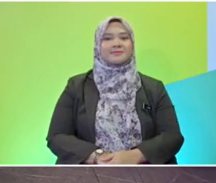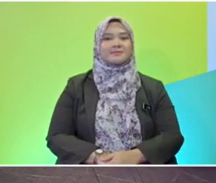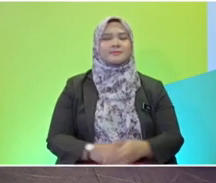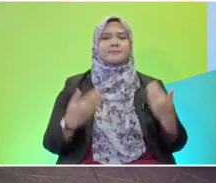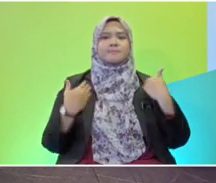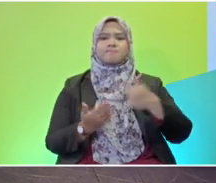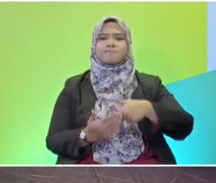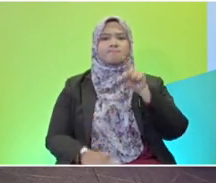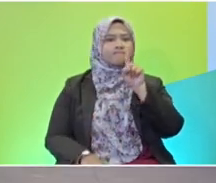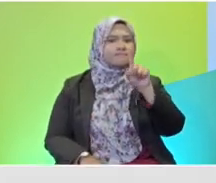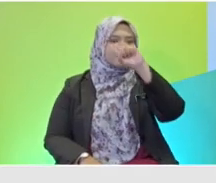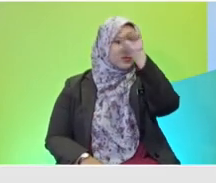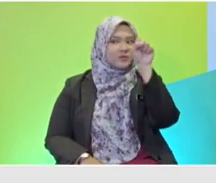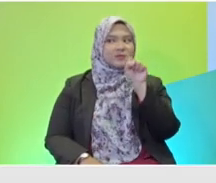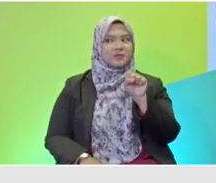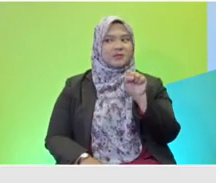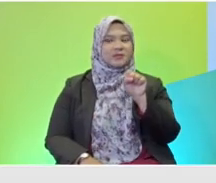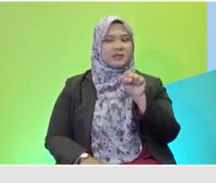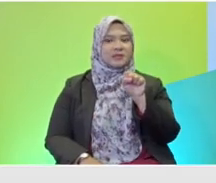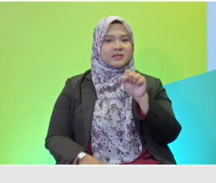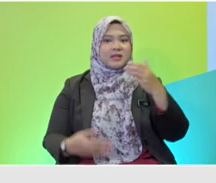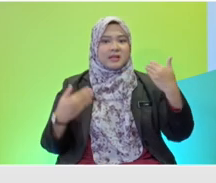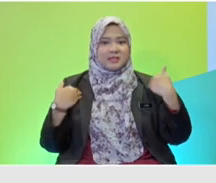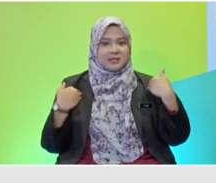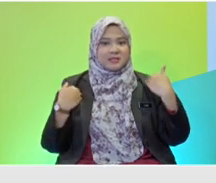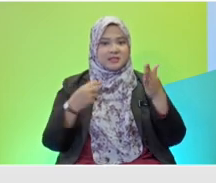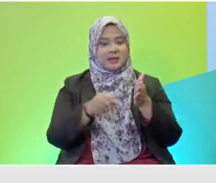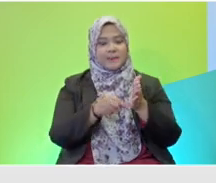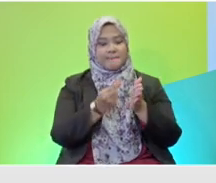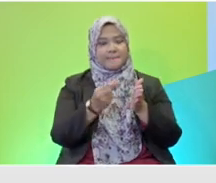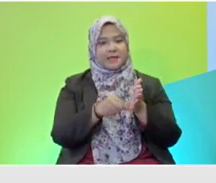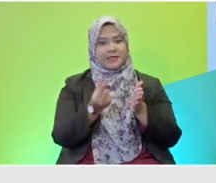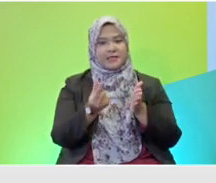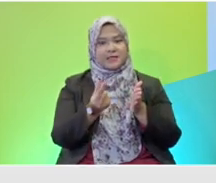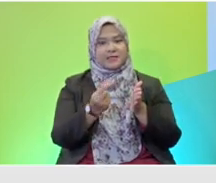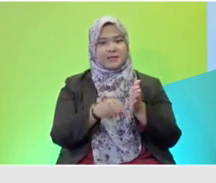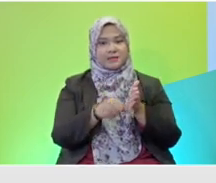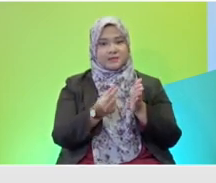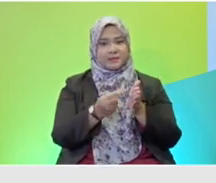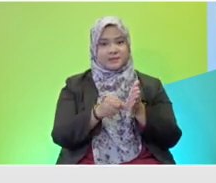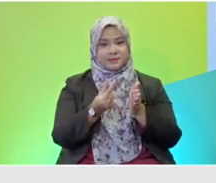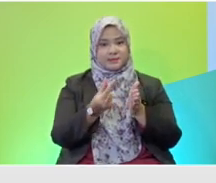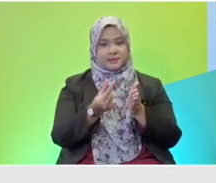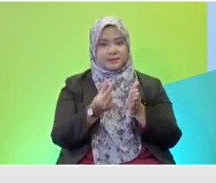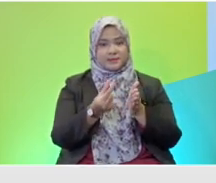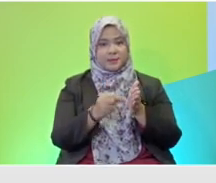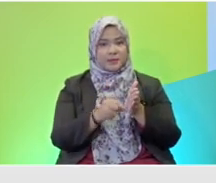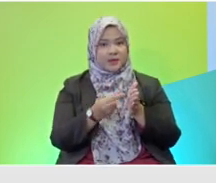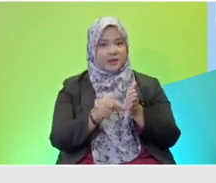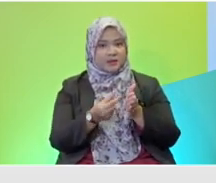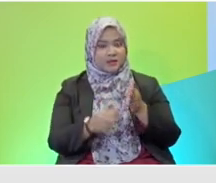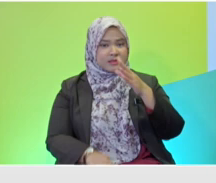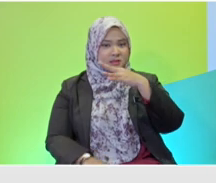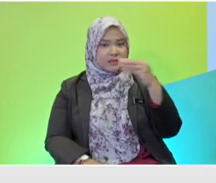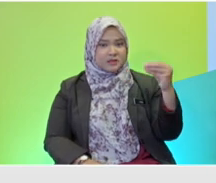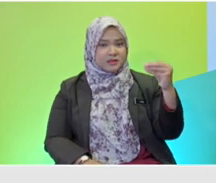raja di bawah menunjukkan keadaan mancis yang memiliki kita gunakan kata pembesar Jadi boleh